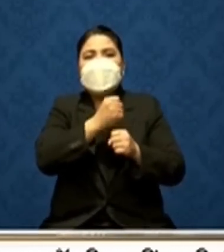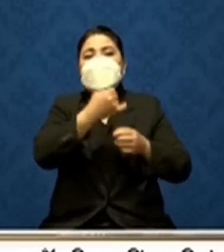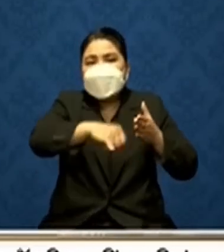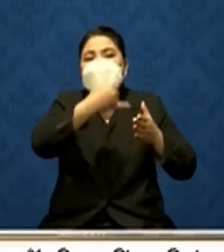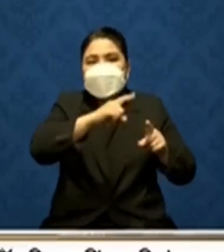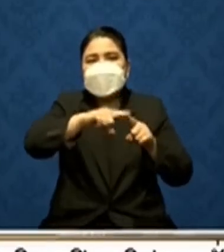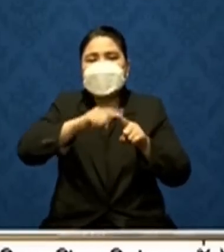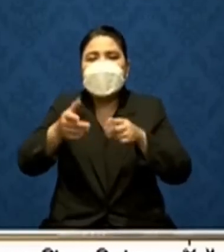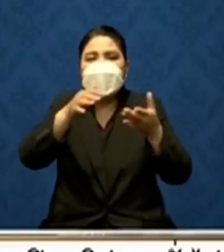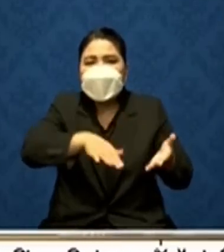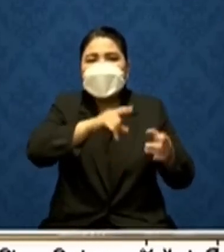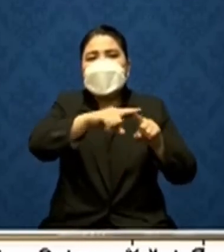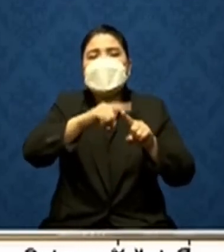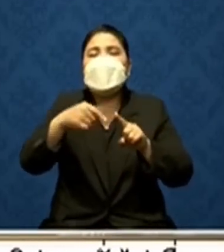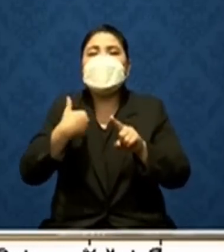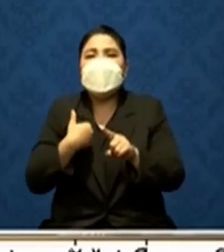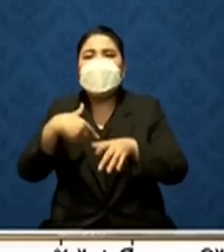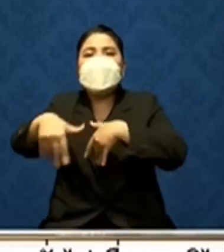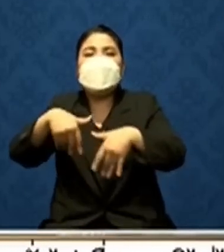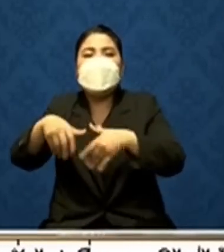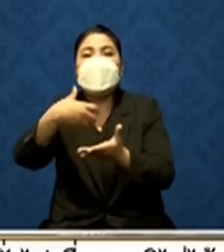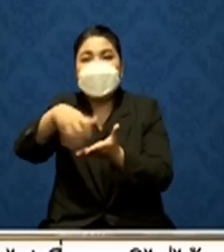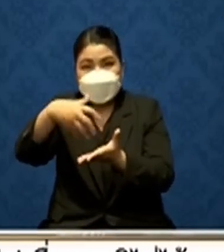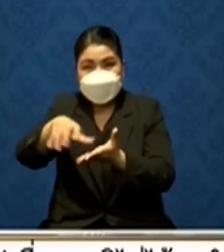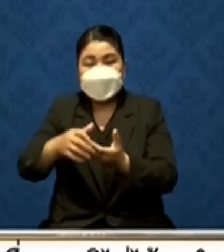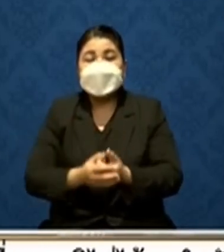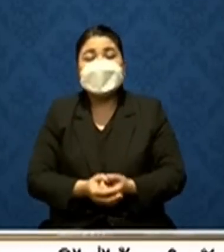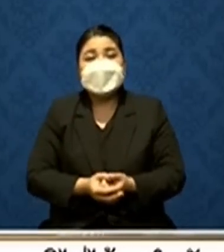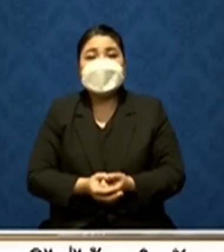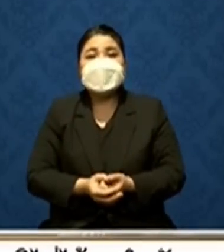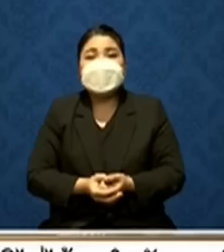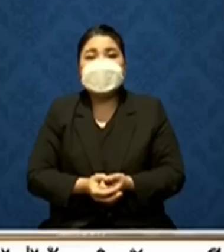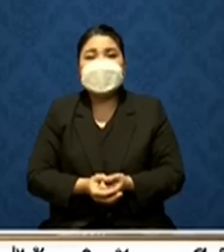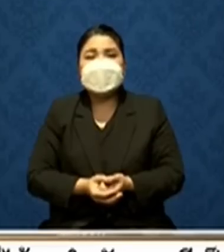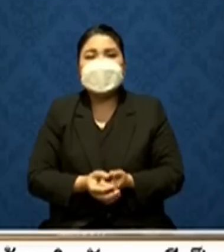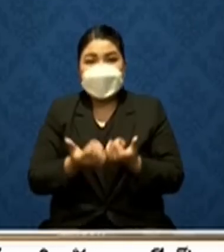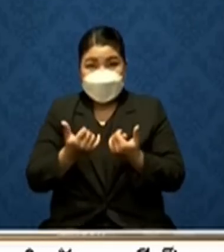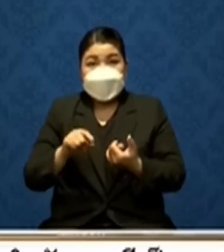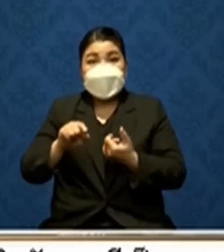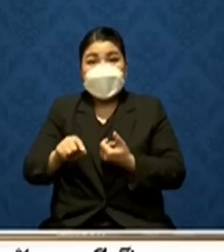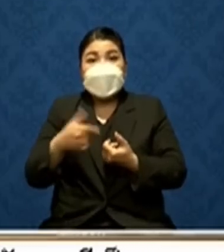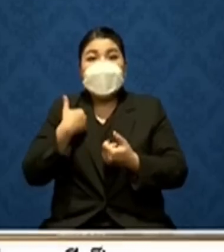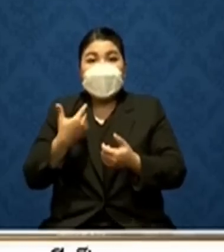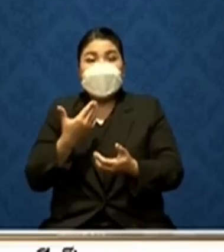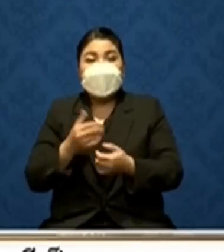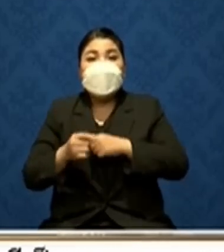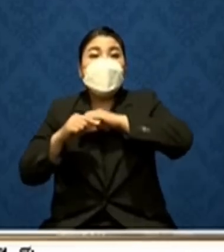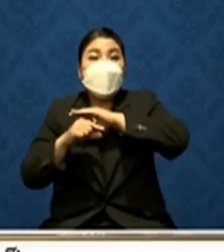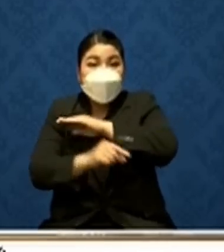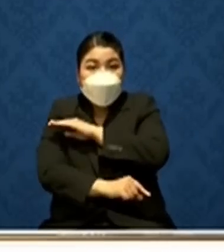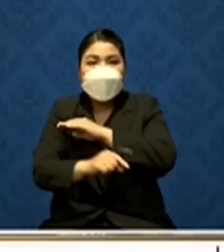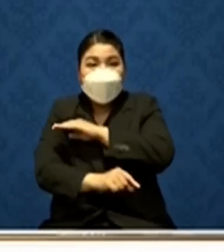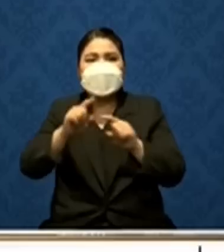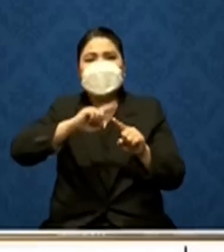ก่อทุกข์จะดีจะถูกปรับเอิร์นทำไรเดี๋ยวลบครับการก่อการทุจริตผู้